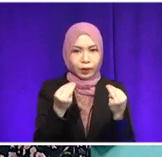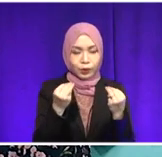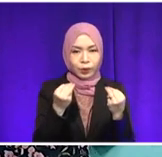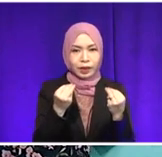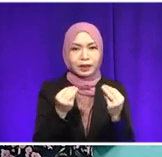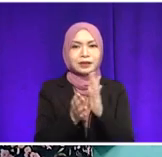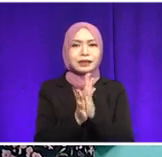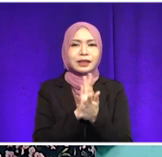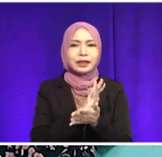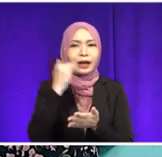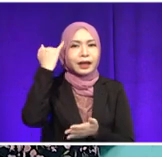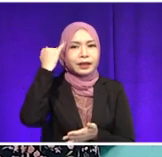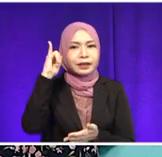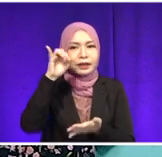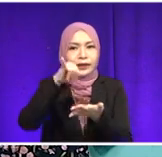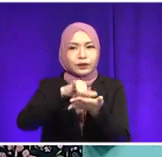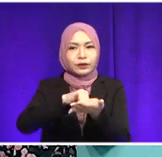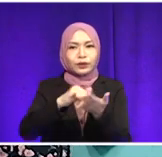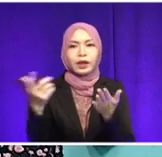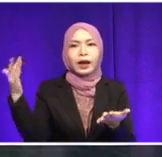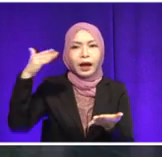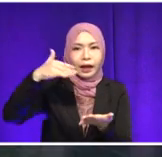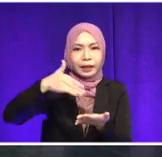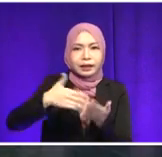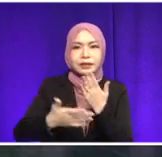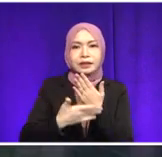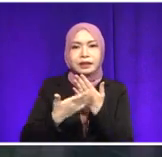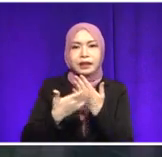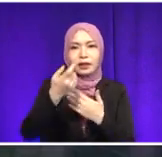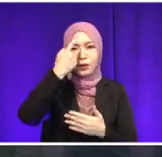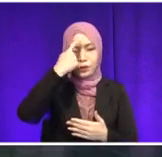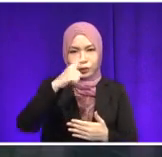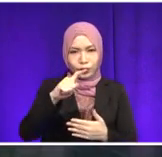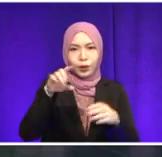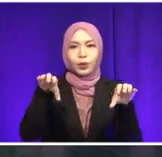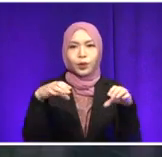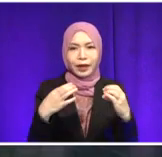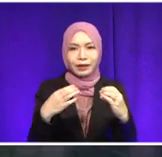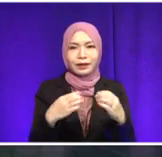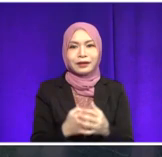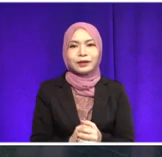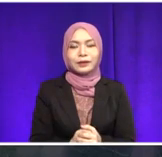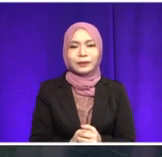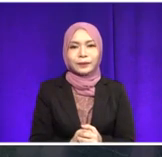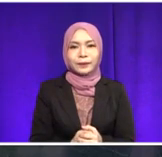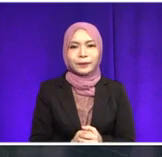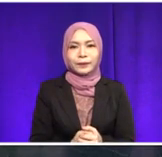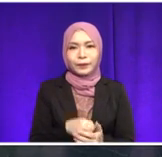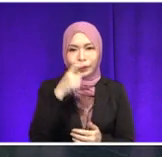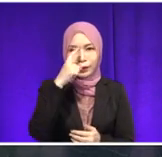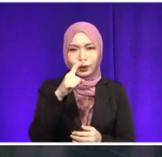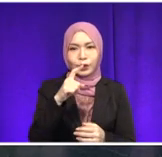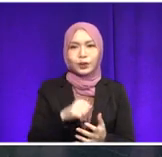diterjemahkan sebab itulah apapun semua perincian itu karena jelas pada awal dan